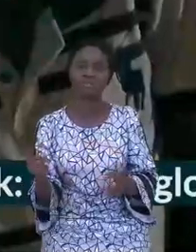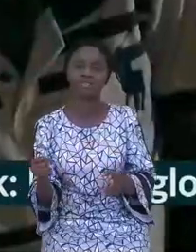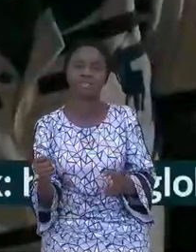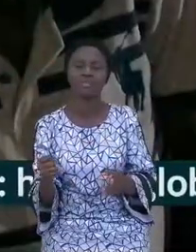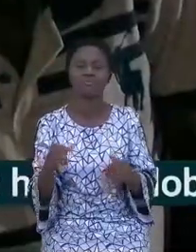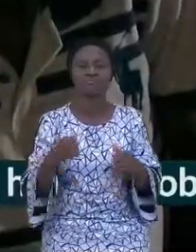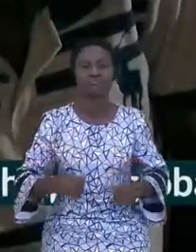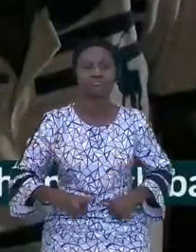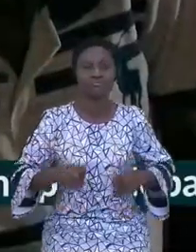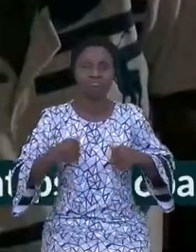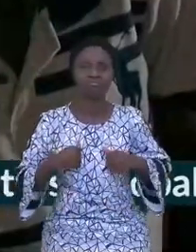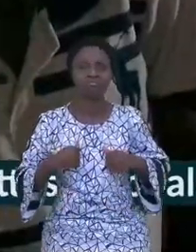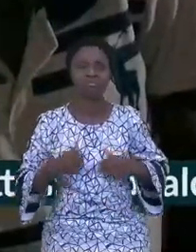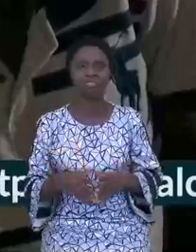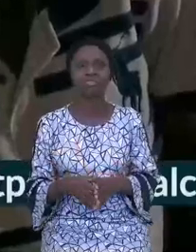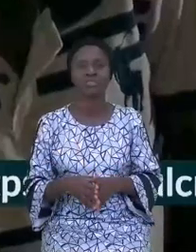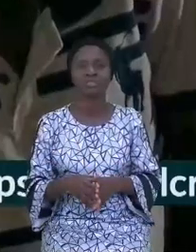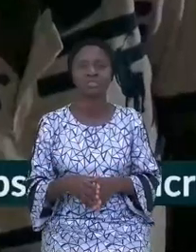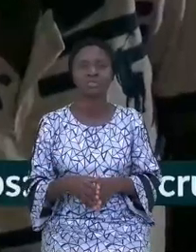leur adresse.